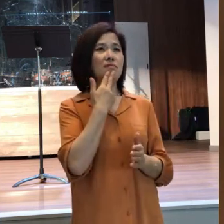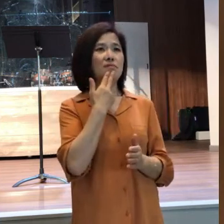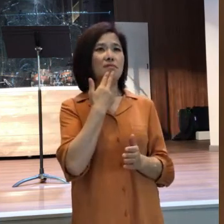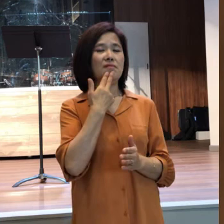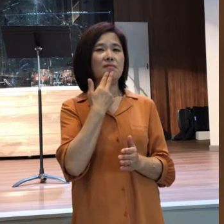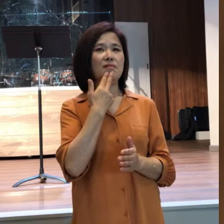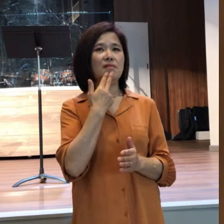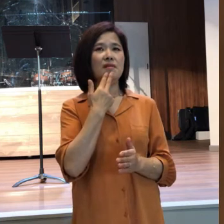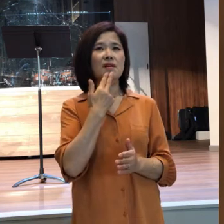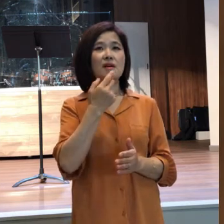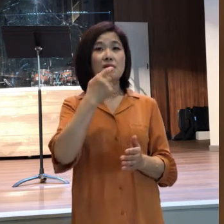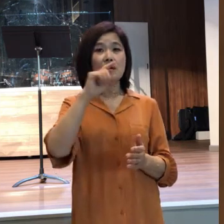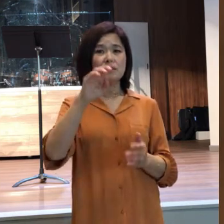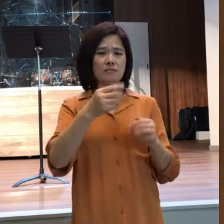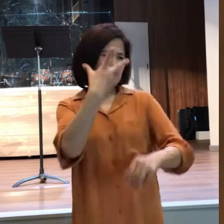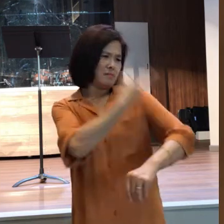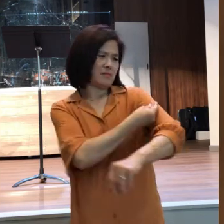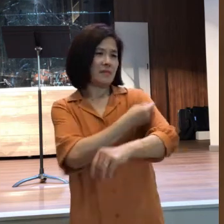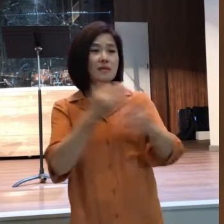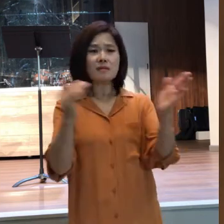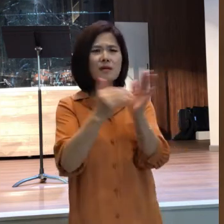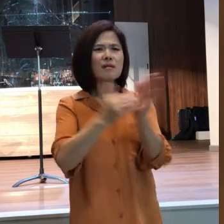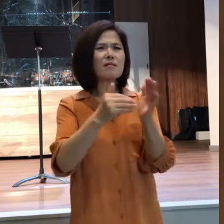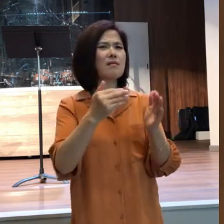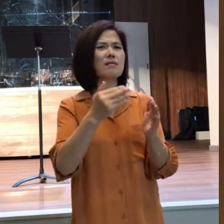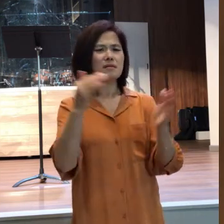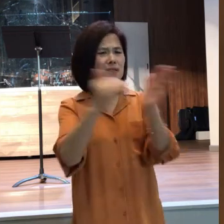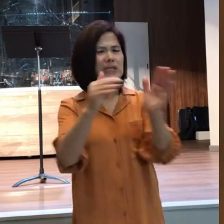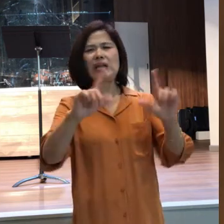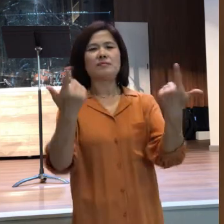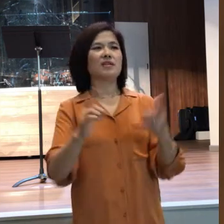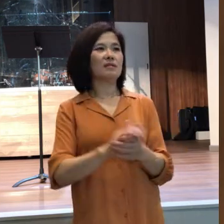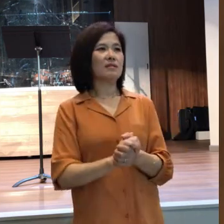죄송합니다. 백신 맞는다고 끝난 게 아니에요.